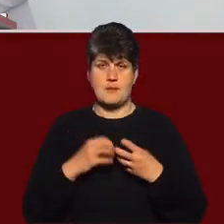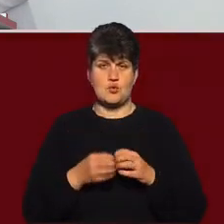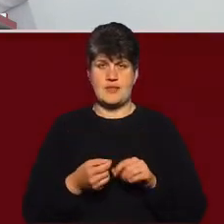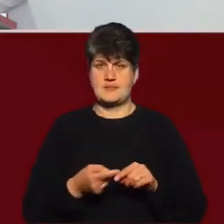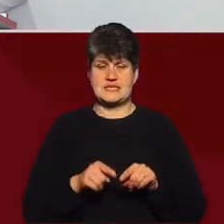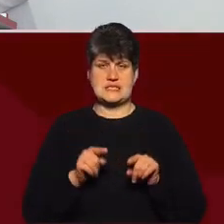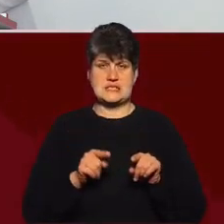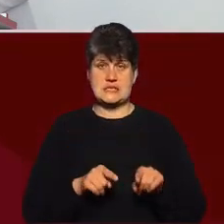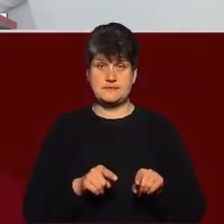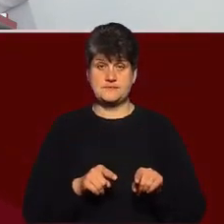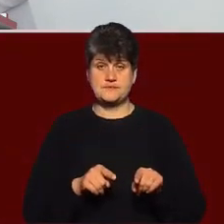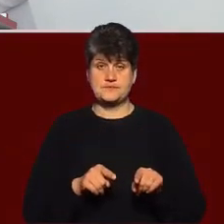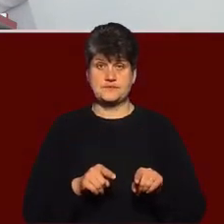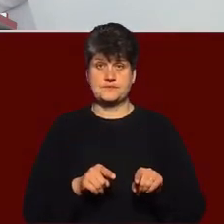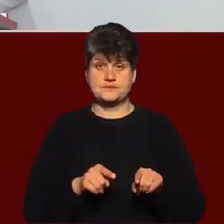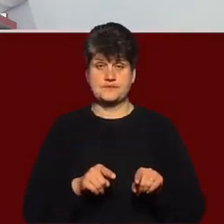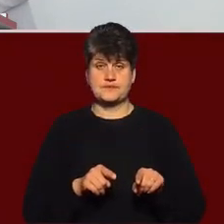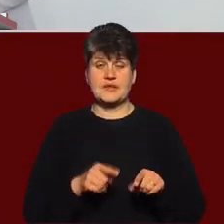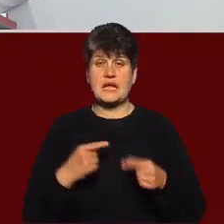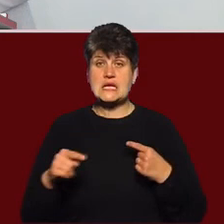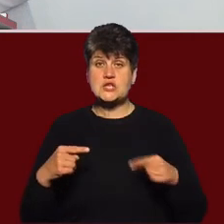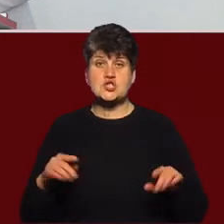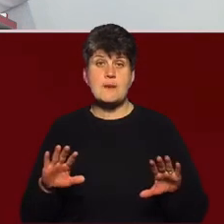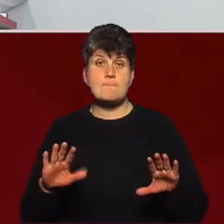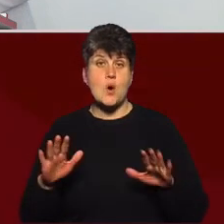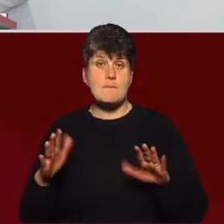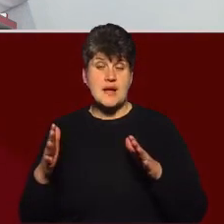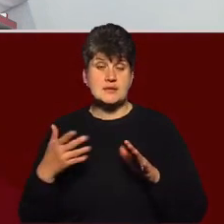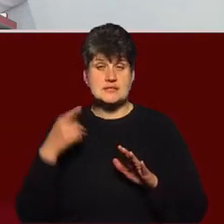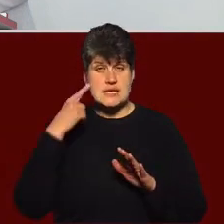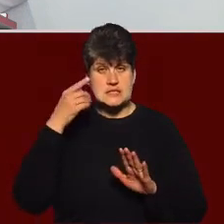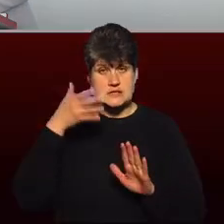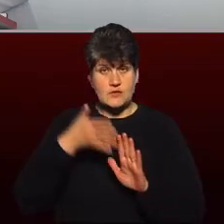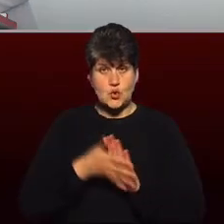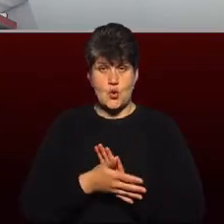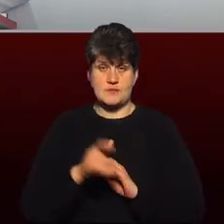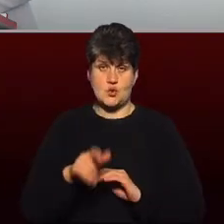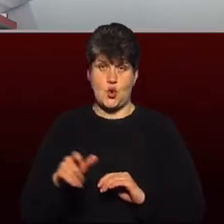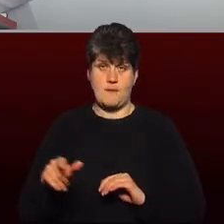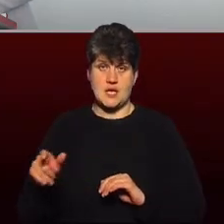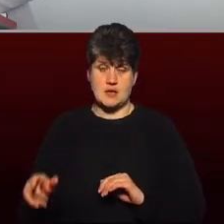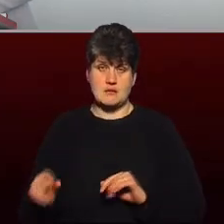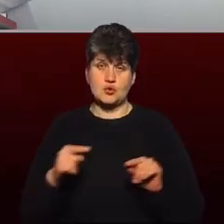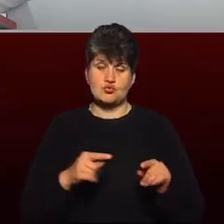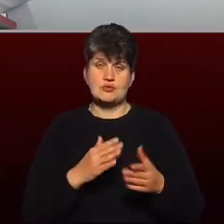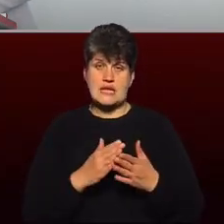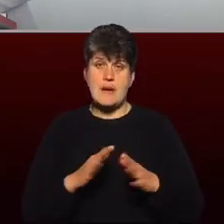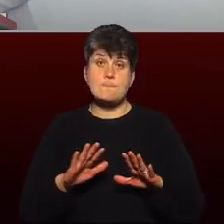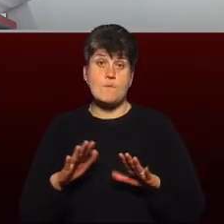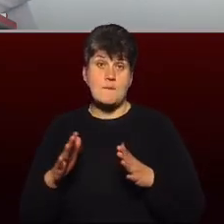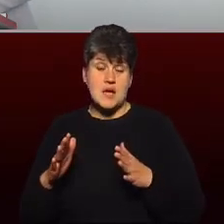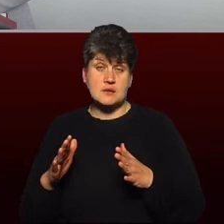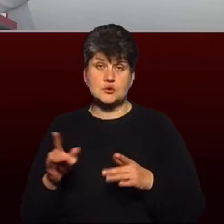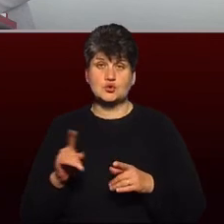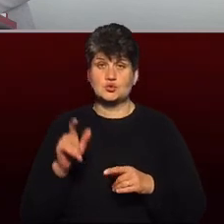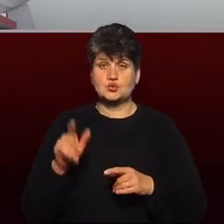І інший момент – це свідомість громадян. Тут є такий момент, що люди не